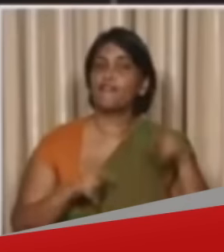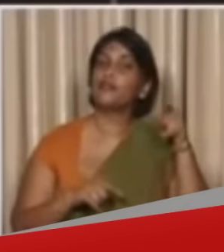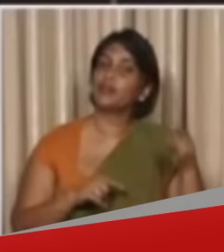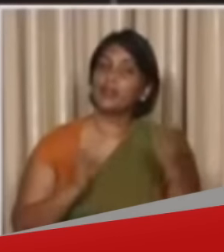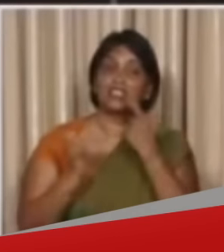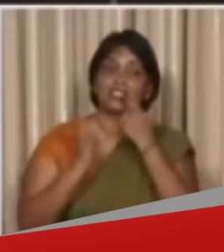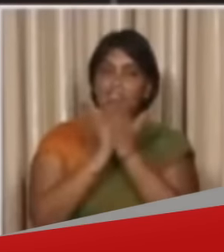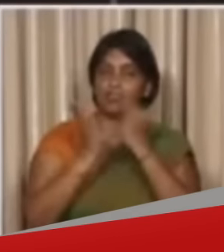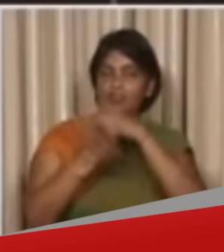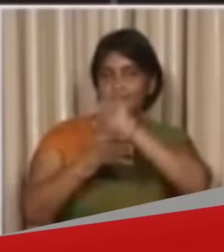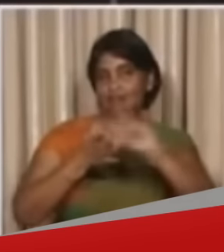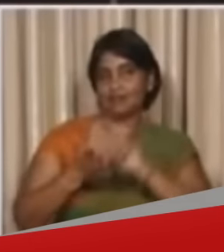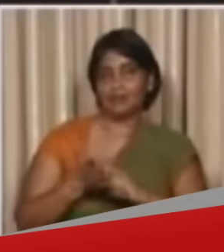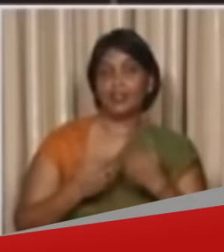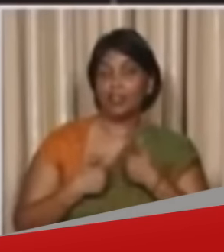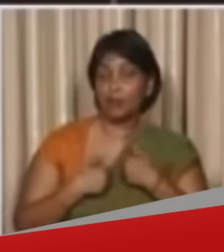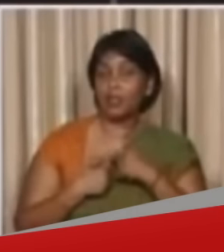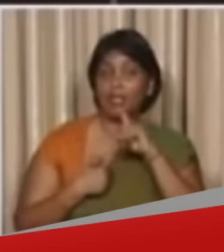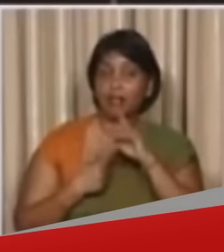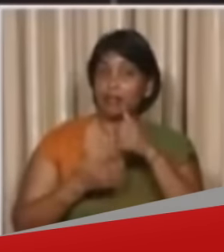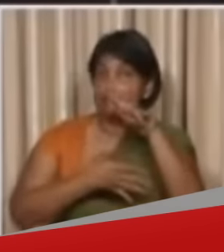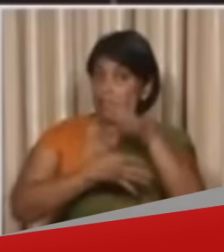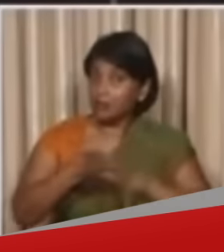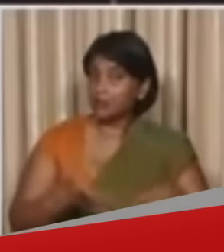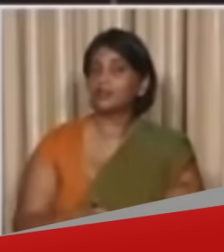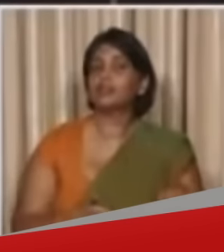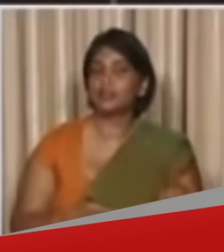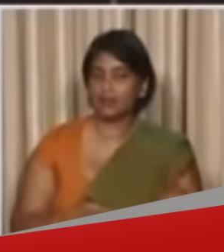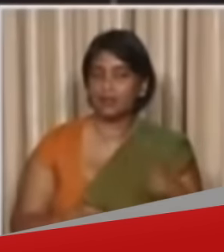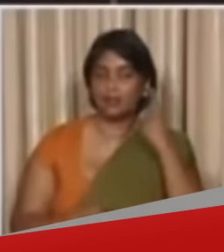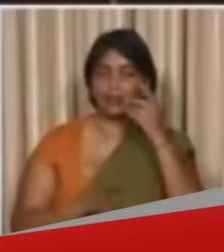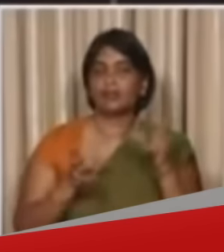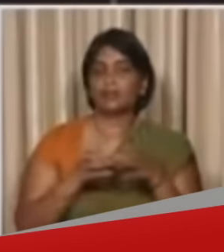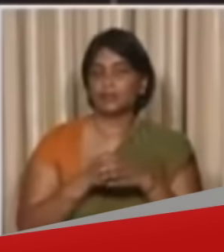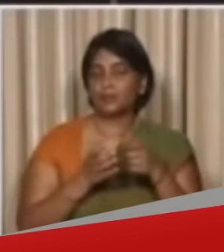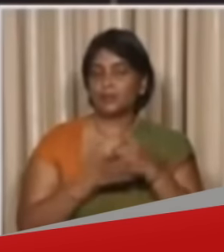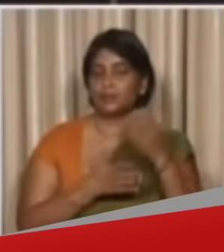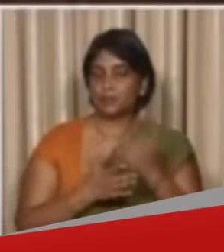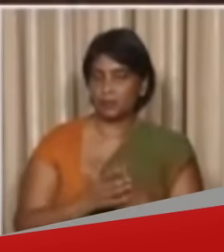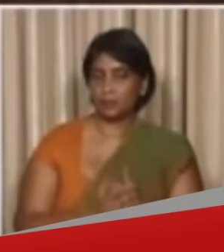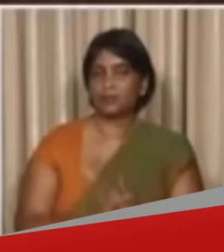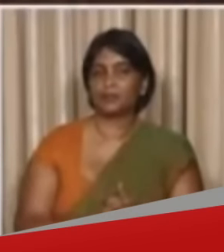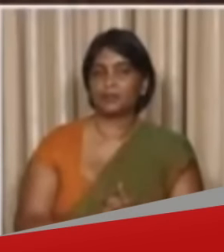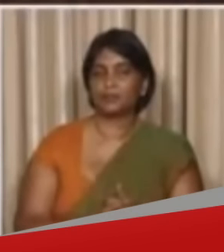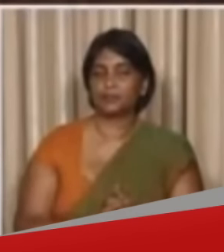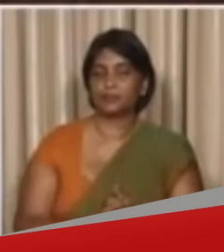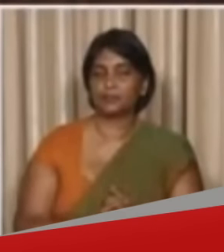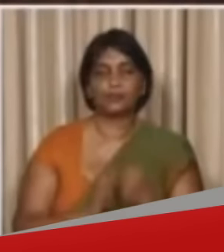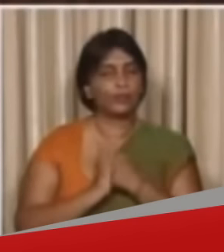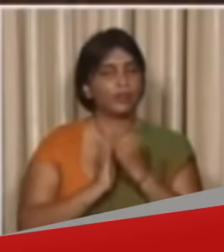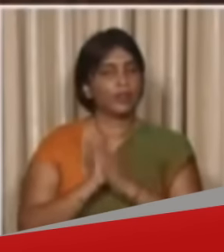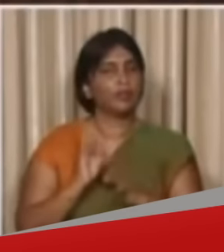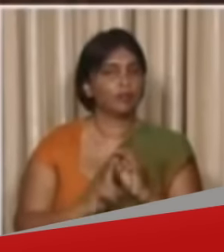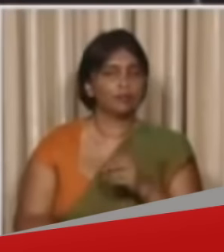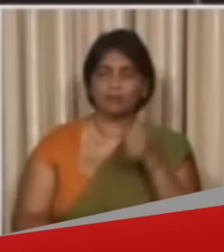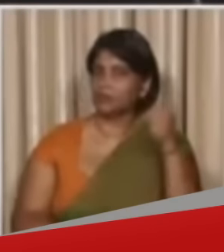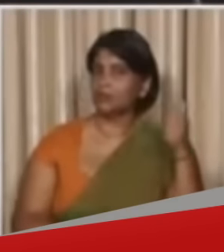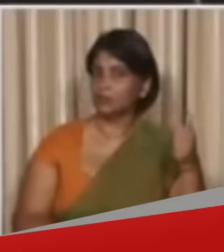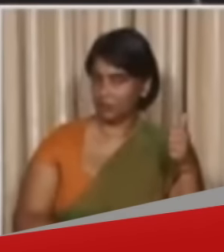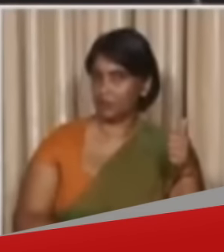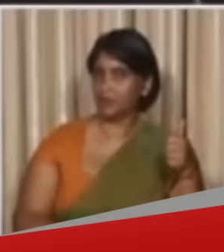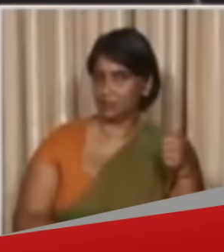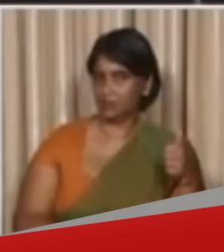හාෆ් ෂීට් එක තියෙන දේ අපි කතා කරන්නේ ලිඛිත දේ බුද්ධ්‍යාංශ වාර්තා සා නියම දේ ගරු මන්ත්‍රීතුමනි බොහොම